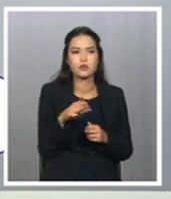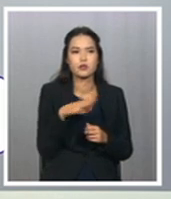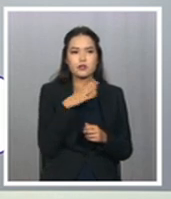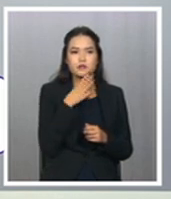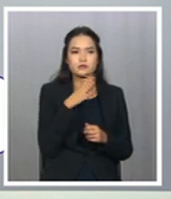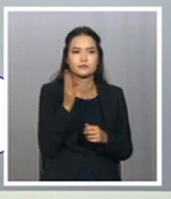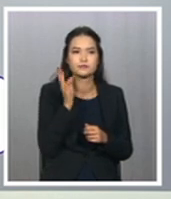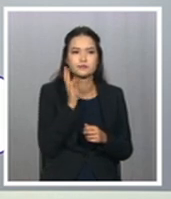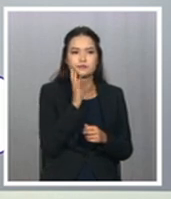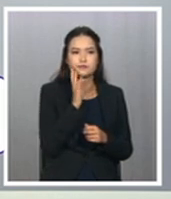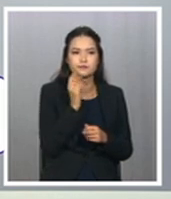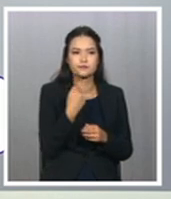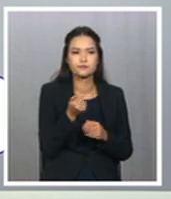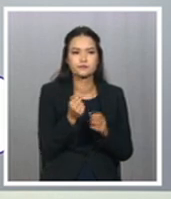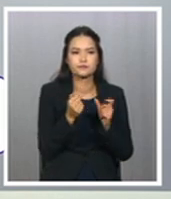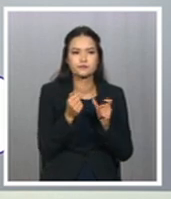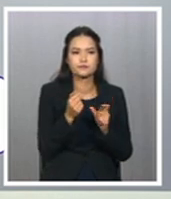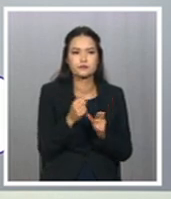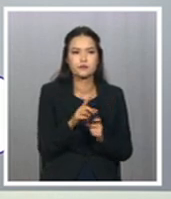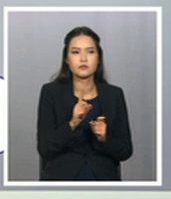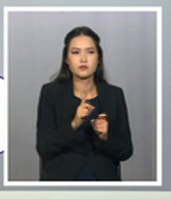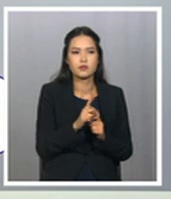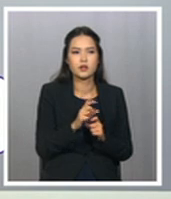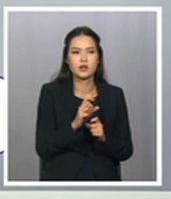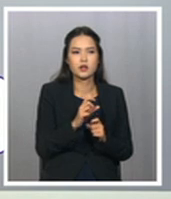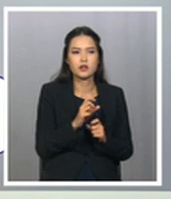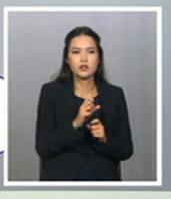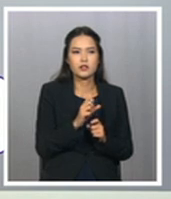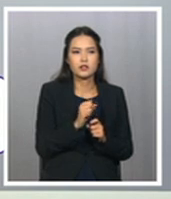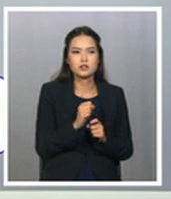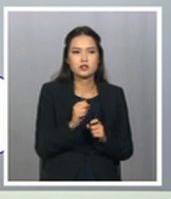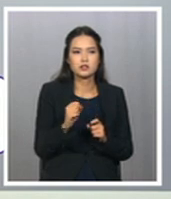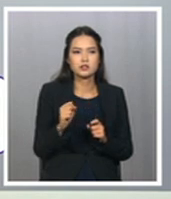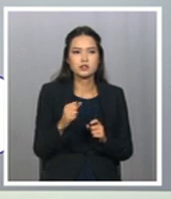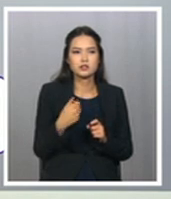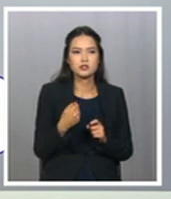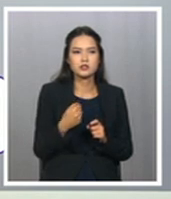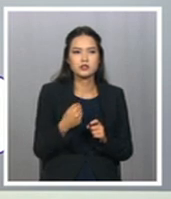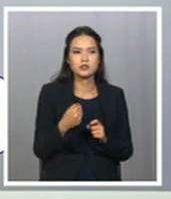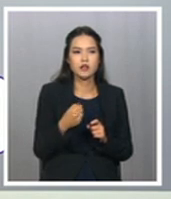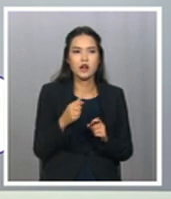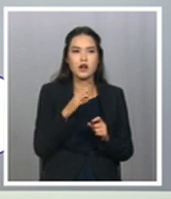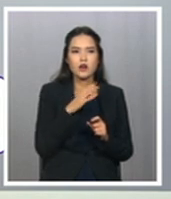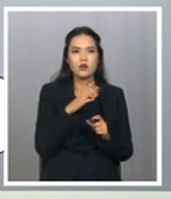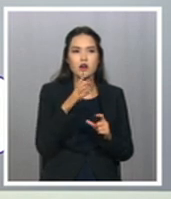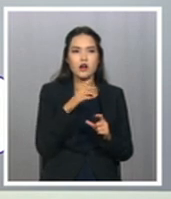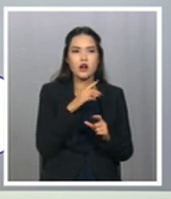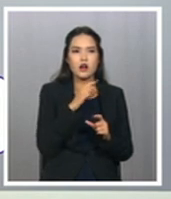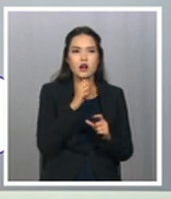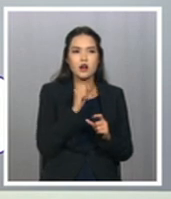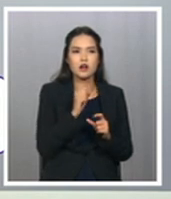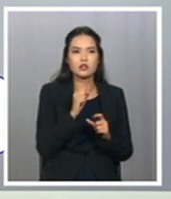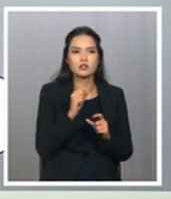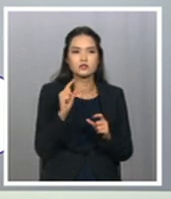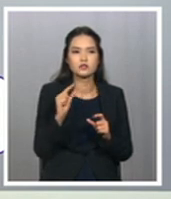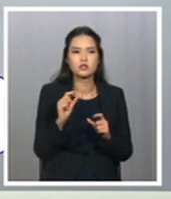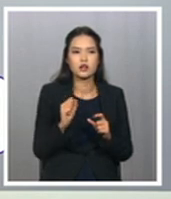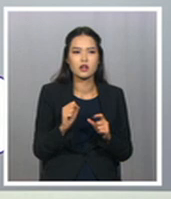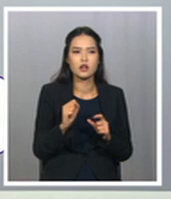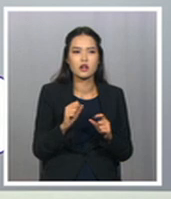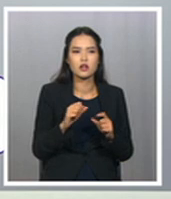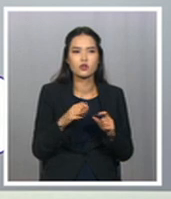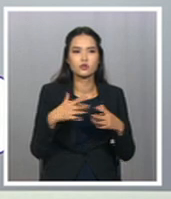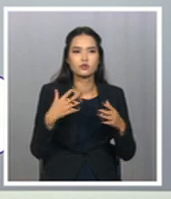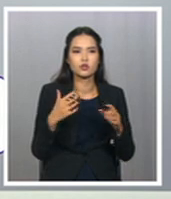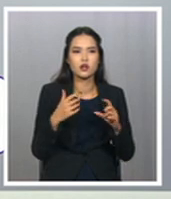гаметаларды бүйіріне жазамыз да, оларды өзара шағылыстырамыз. Яғни үлкен А мен кіші А, үлкен А мен кіші А, және